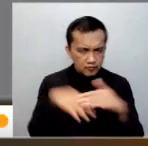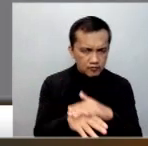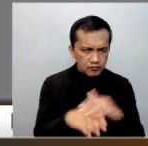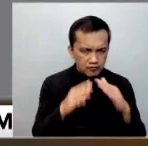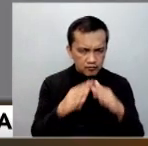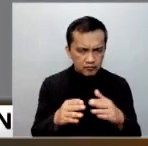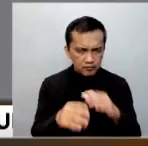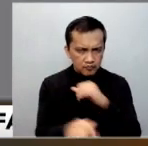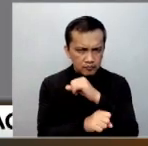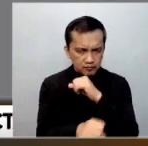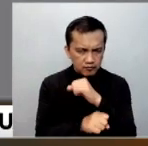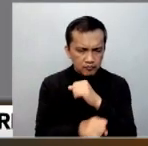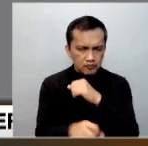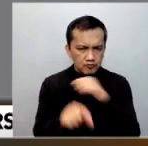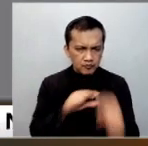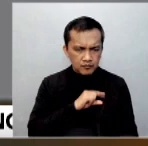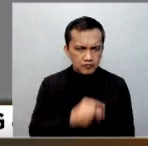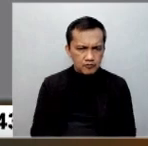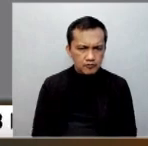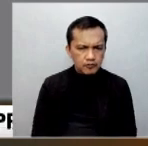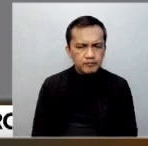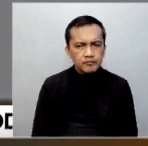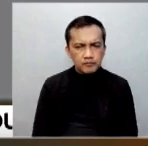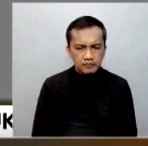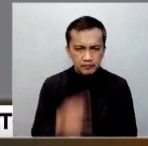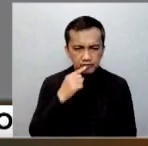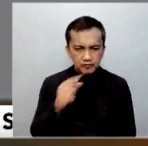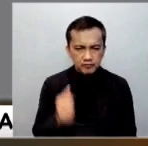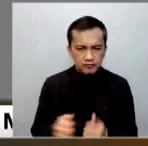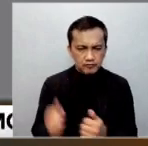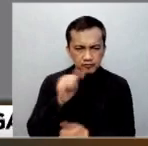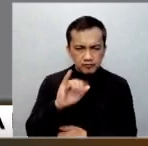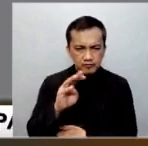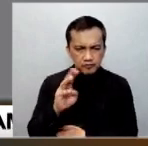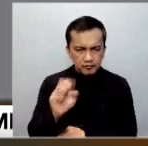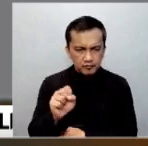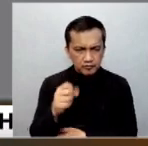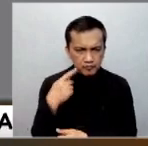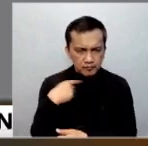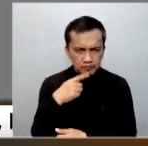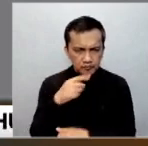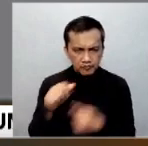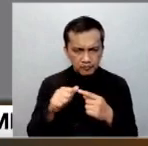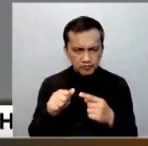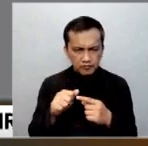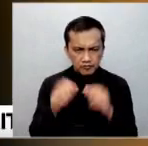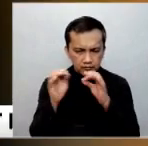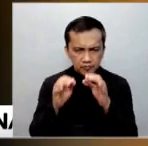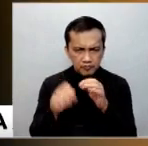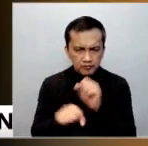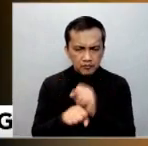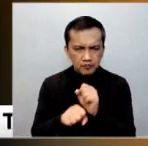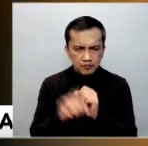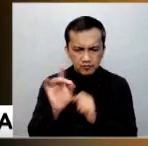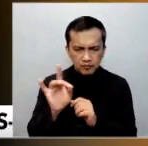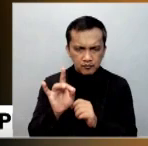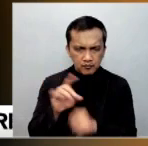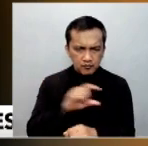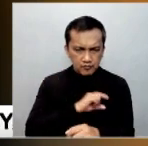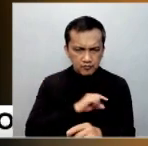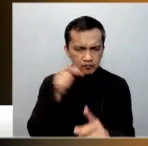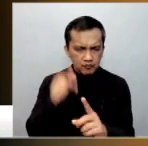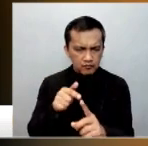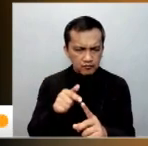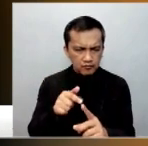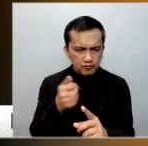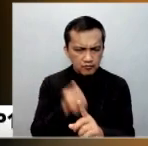nilooban daw ng mga pulis. Ayon naman sa EPI ng Imus Police, may lihiti mo raw na anti-drug operation ang 8 pulis at target dito ay mismo